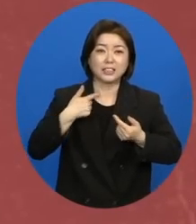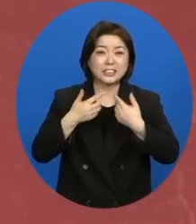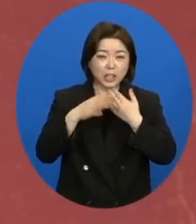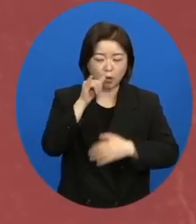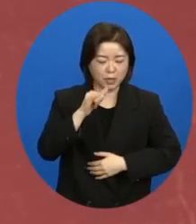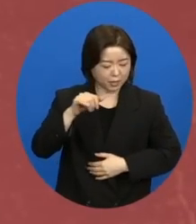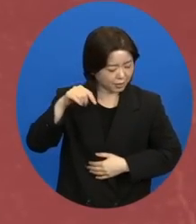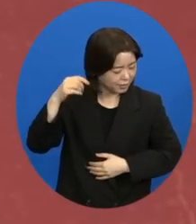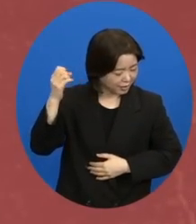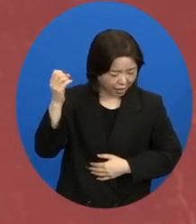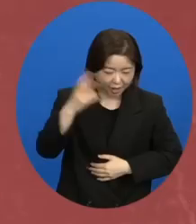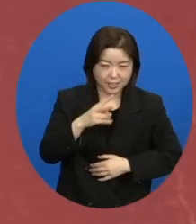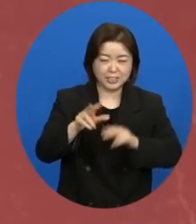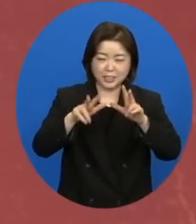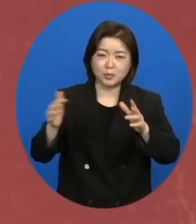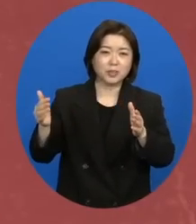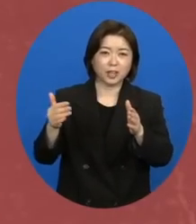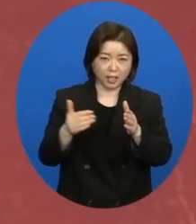다시는 지금까지